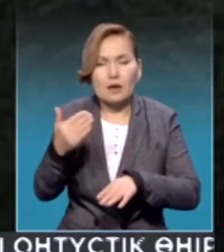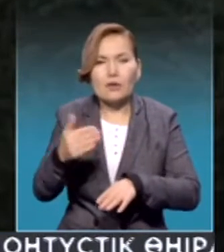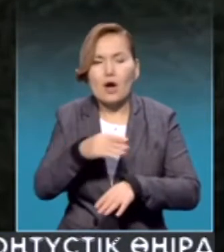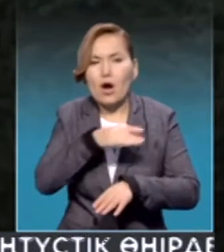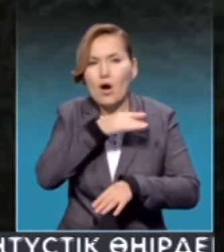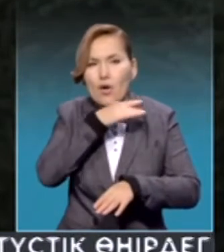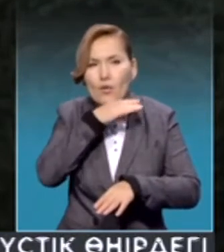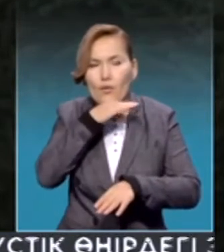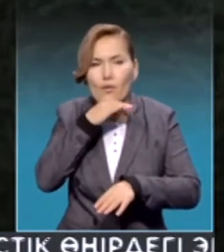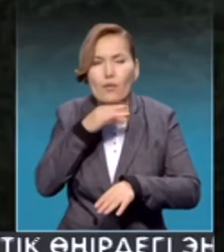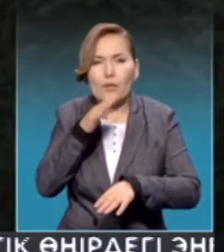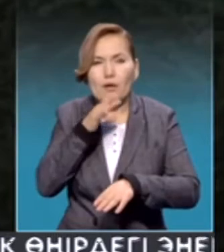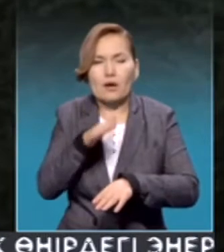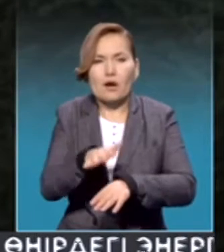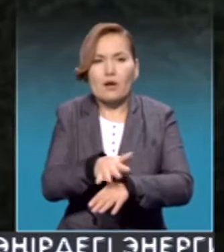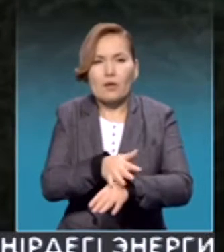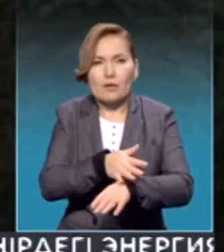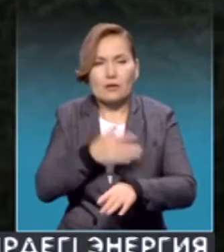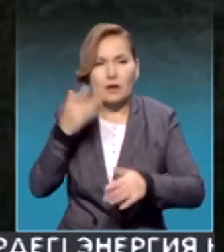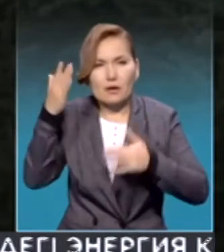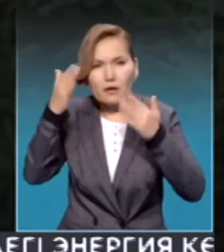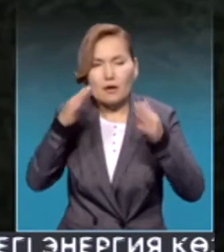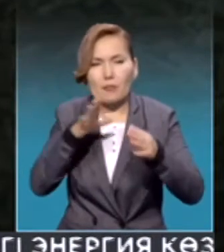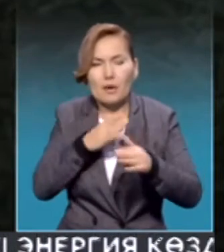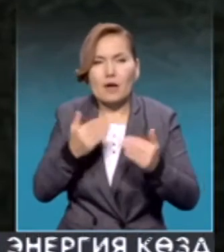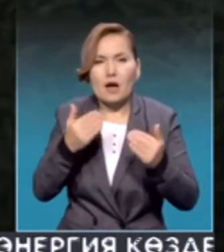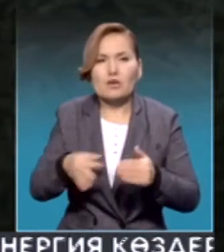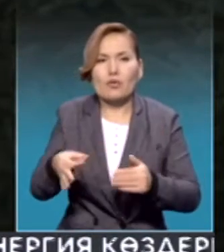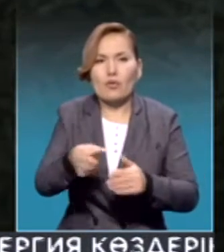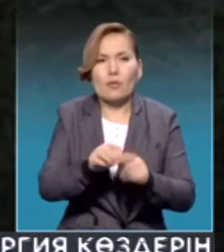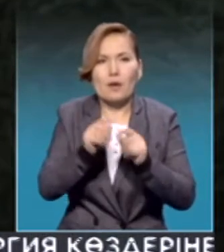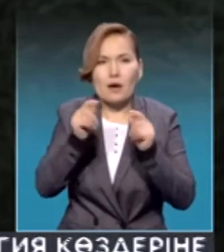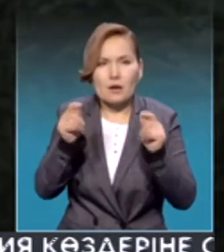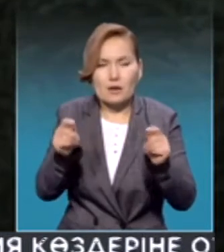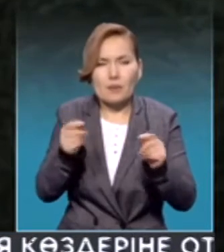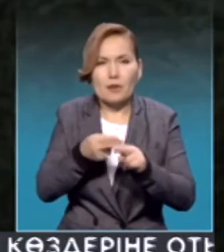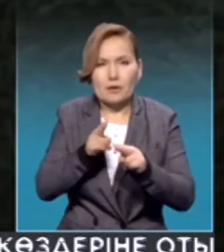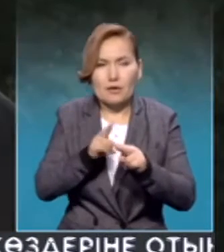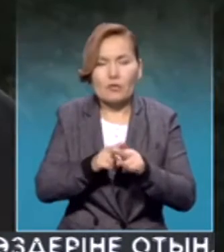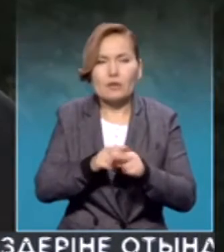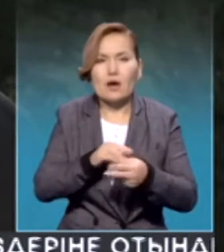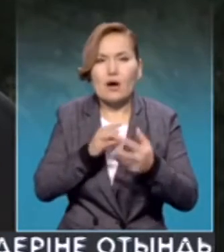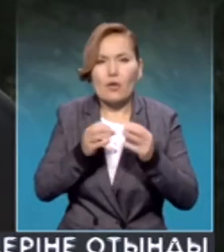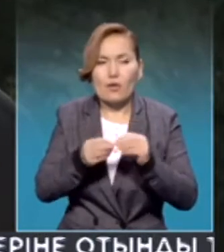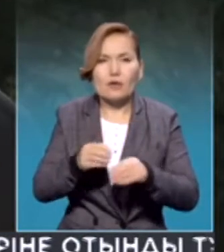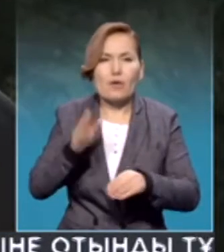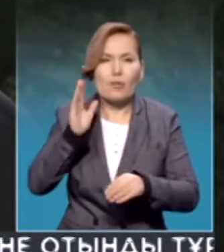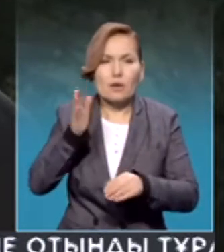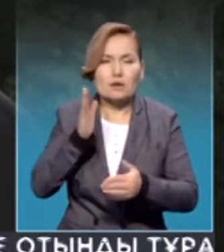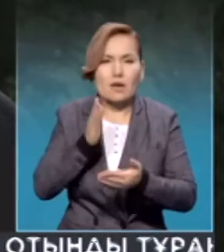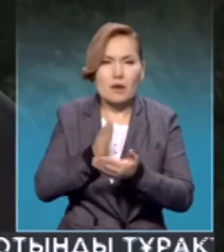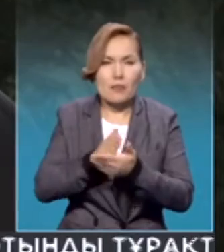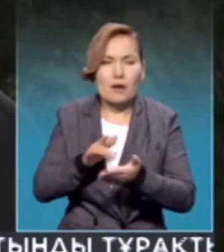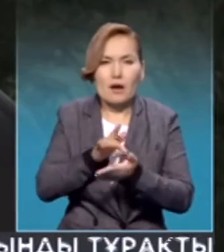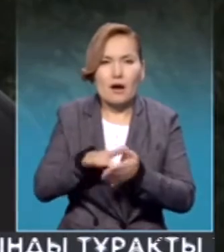өндір болайық, облыс болайық деген. Міне осыған жетіпті, белсенділіктері бар екен, талаптары бар екен, болашағы бар. Халық талпынып отыр.